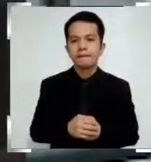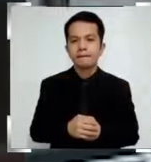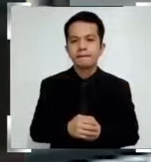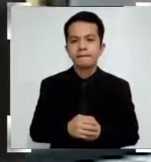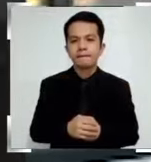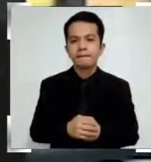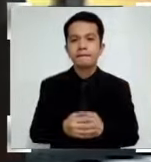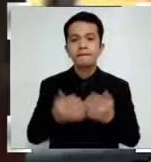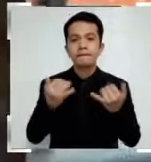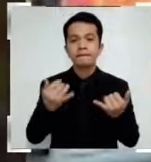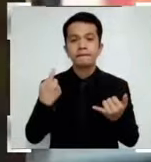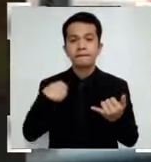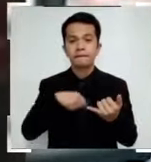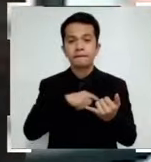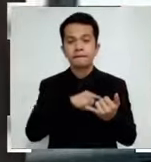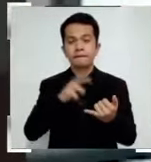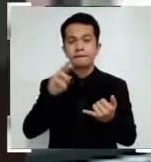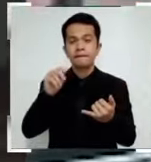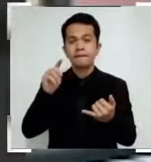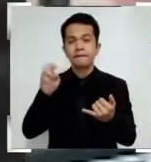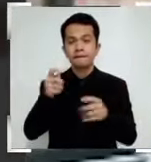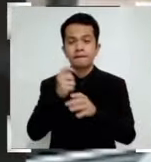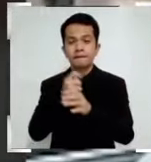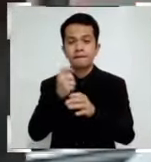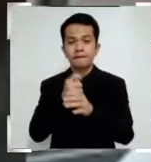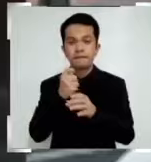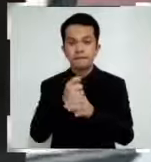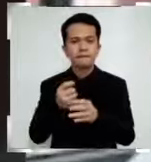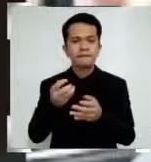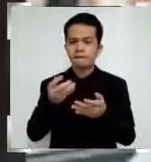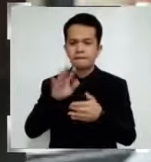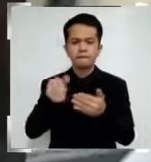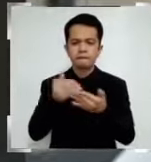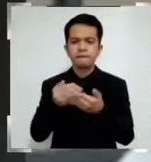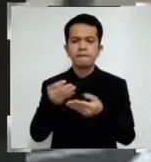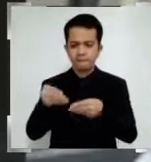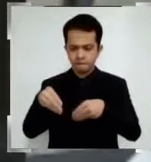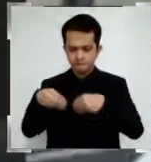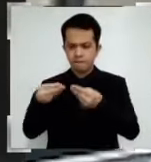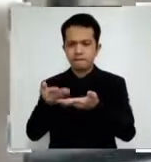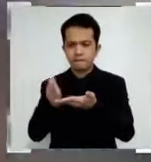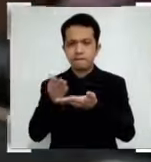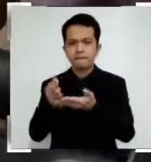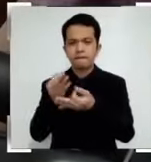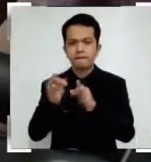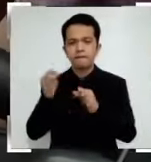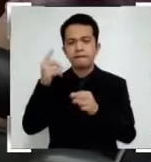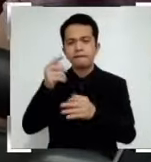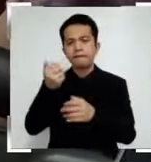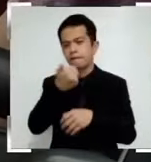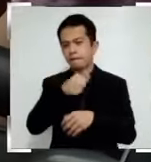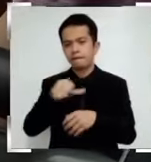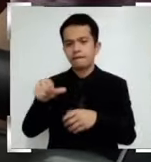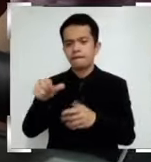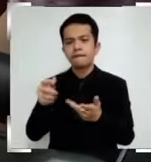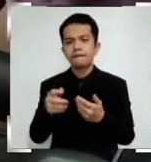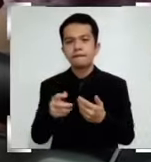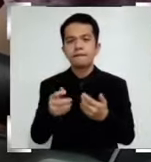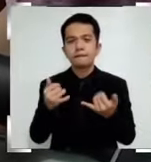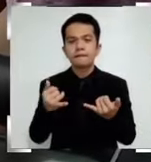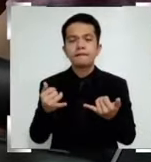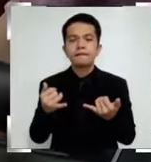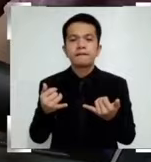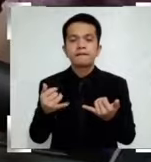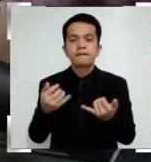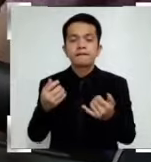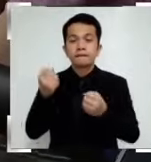rates para lahat yan incorporated na sa whatever sisingilin namin. So minsan mga driver, pag